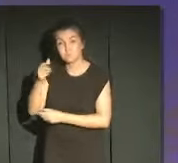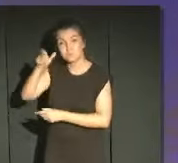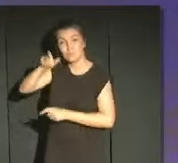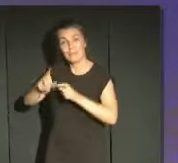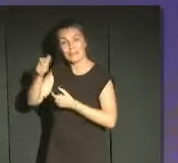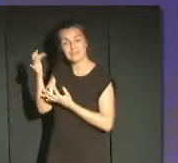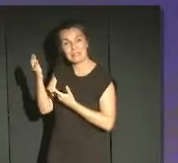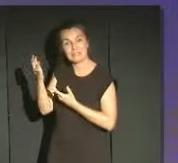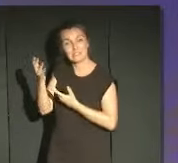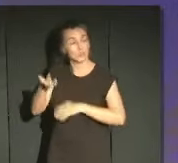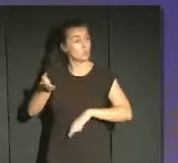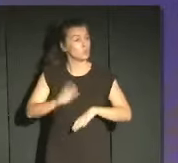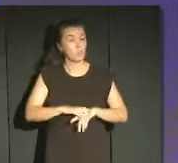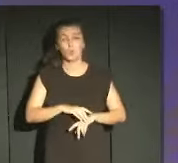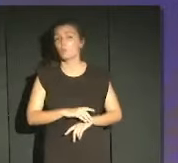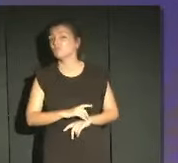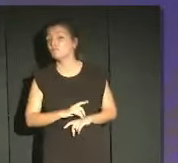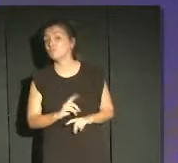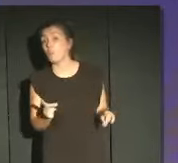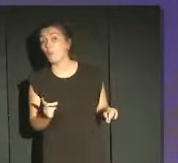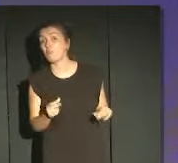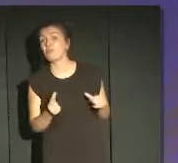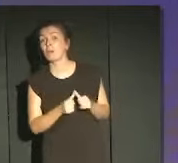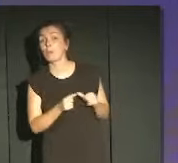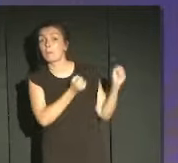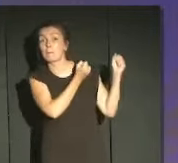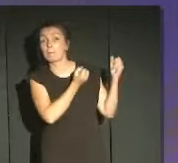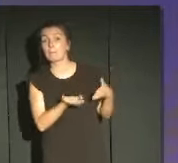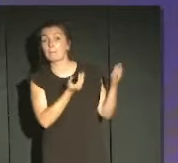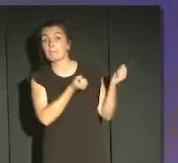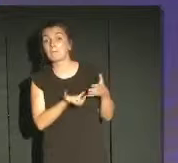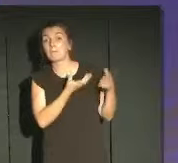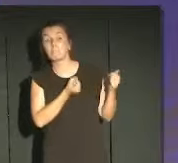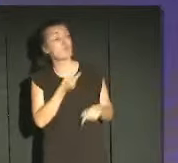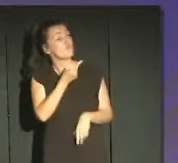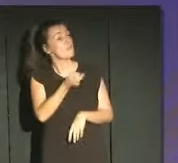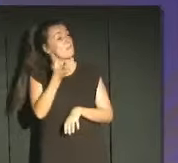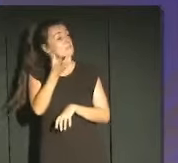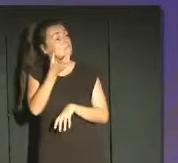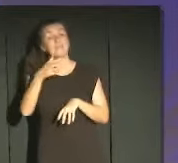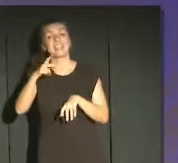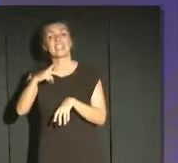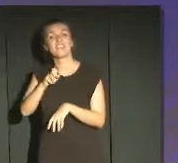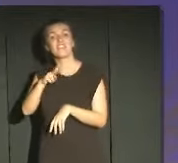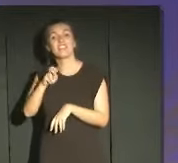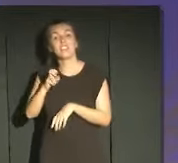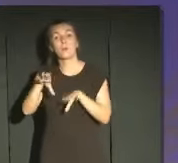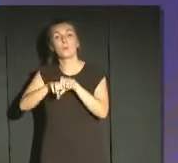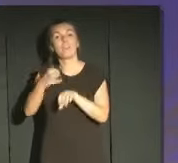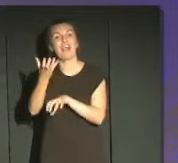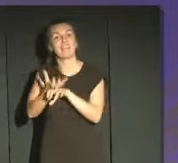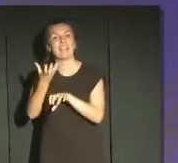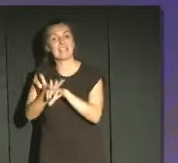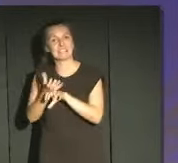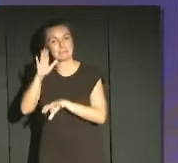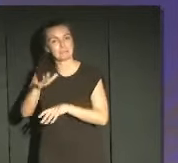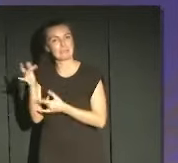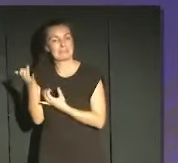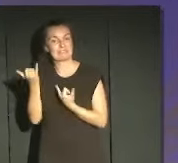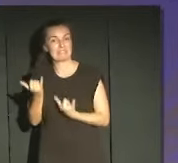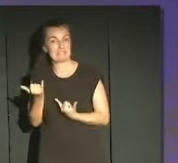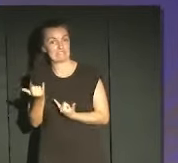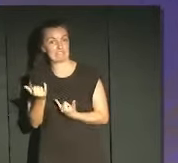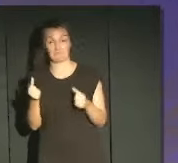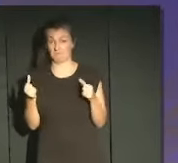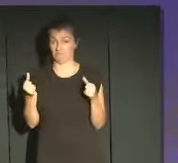martiniqu mais non on va continuer à importer Kevin il produit de l'ananas bah l'ananas martiniqu qui est produit ici qui